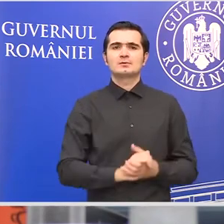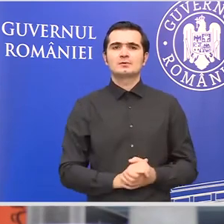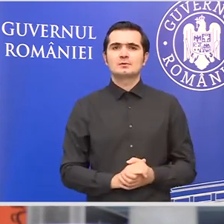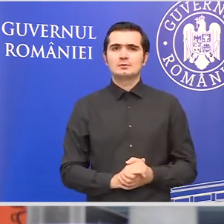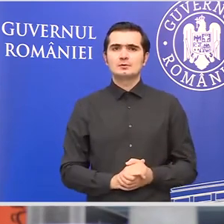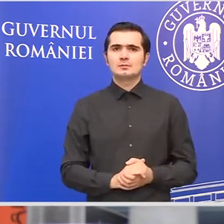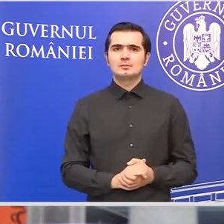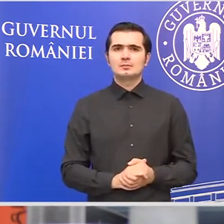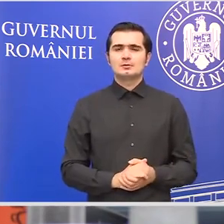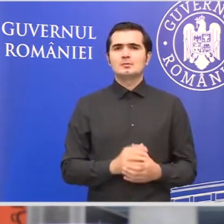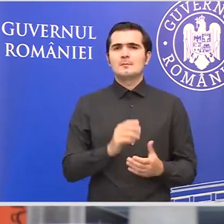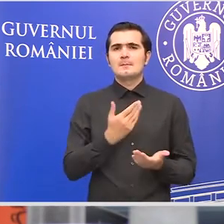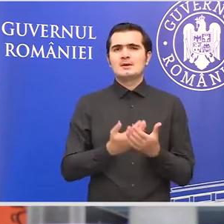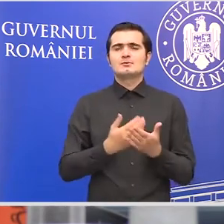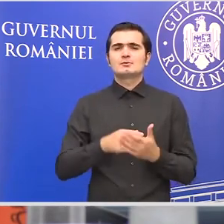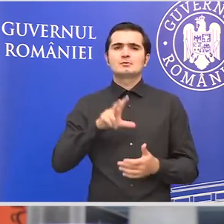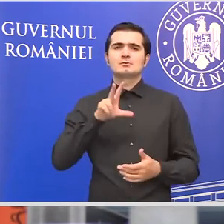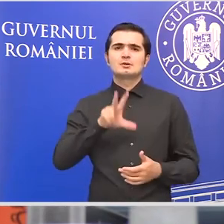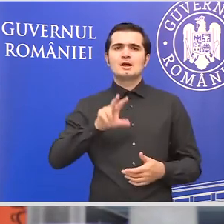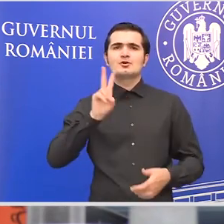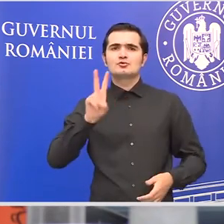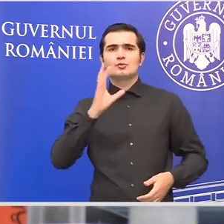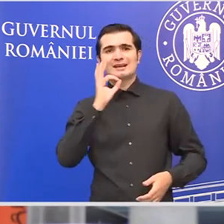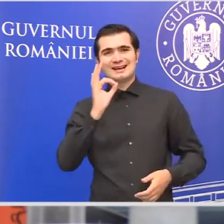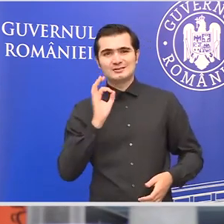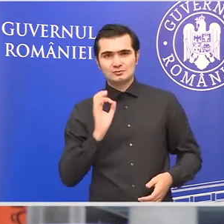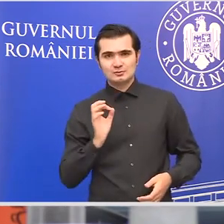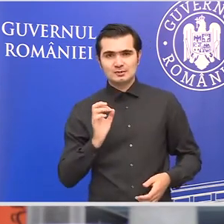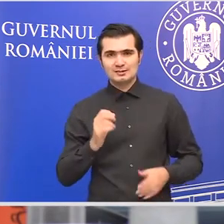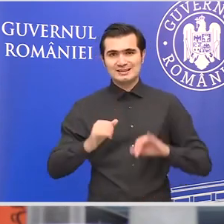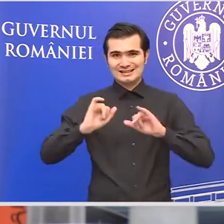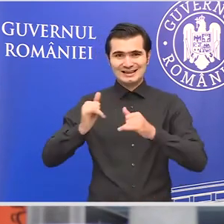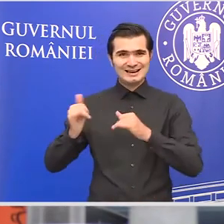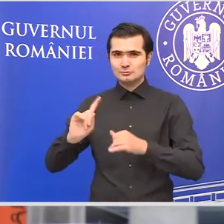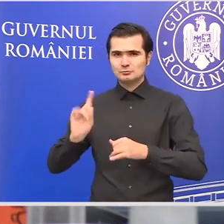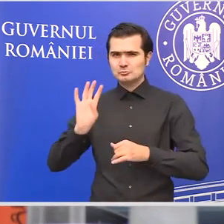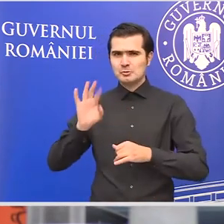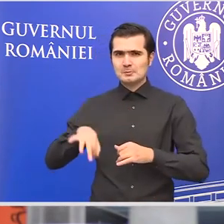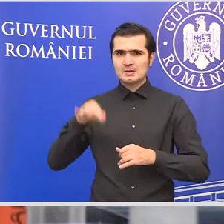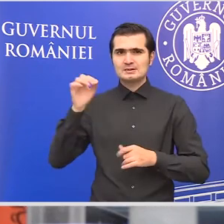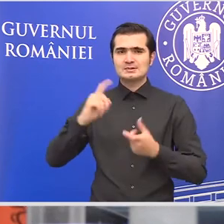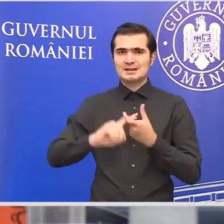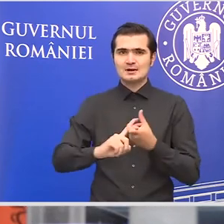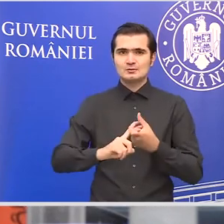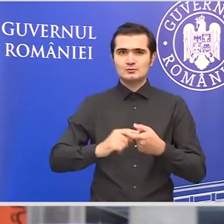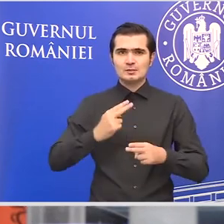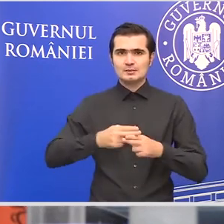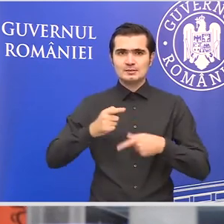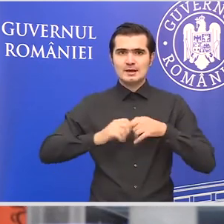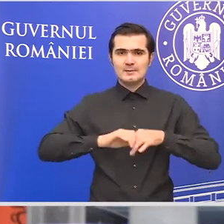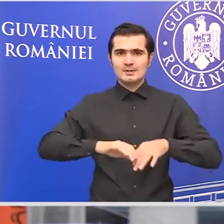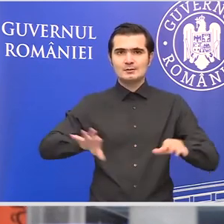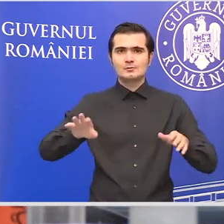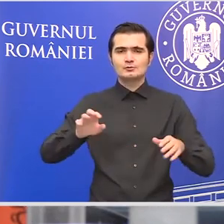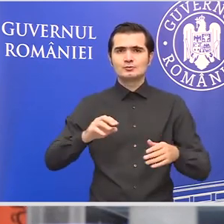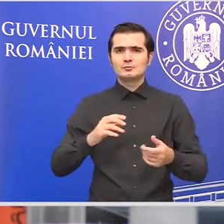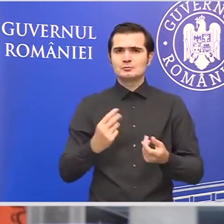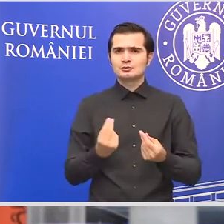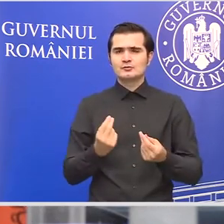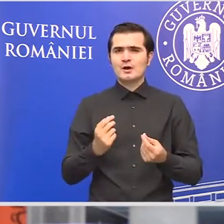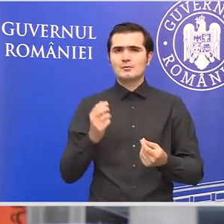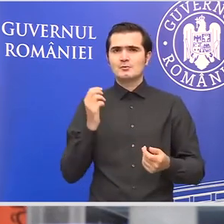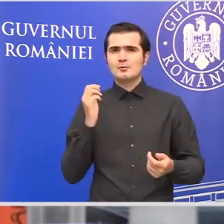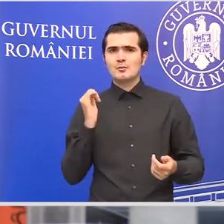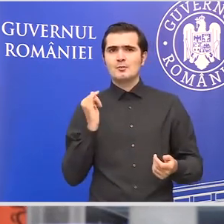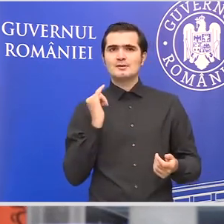Numai la 32% dintre cazuri nu am găsit nicio legătură epidemiologică cu o deplasare sau